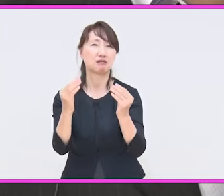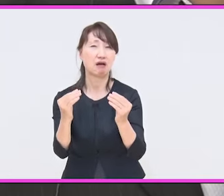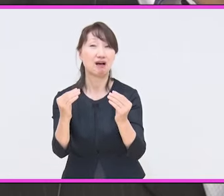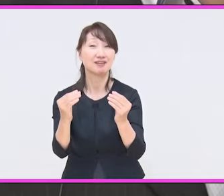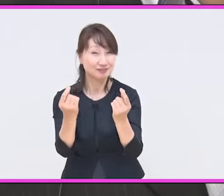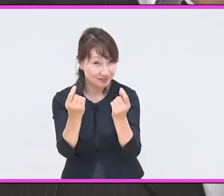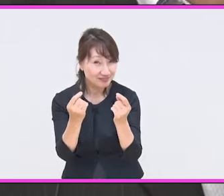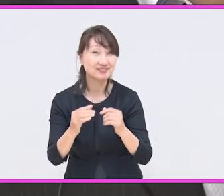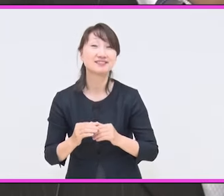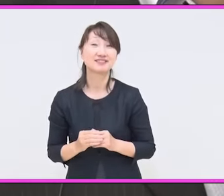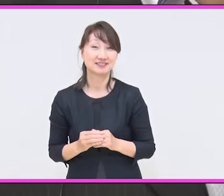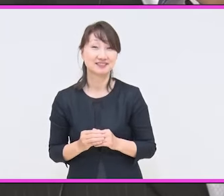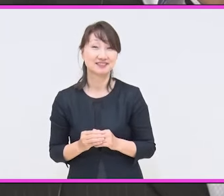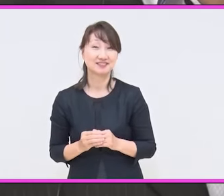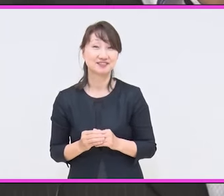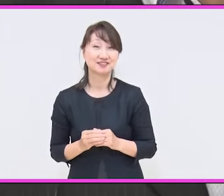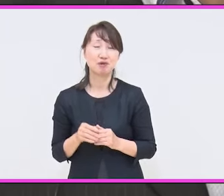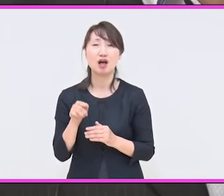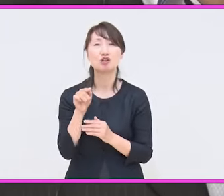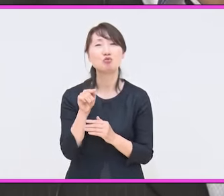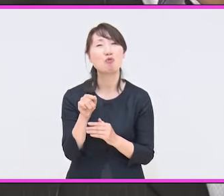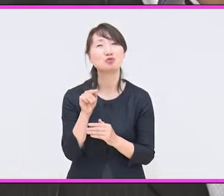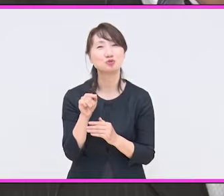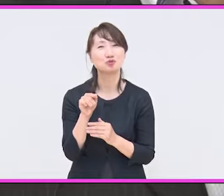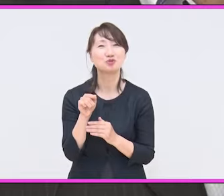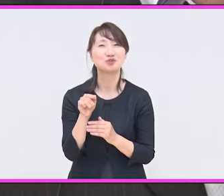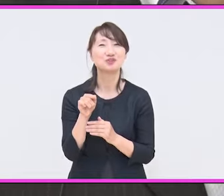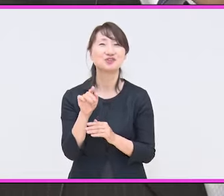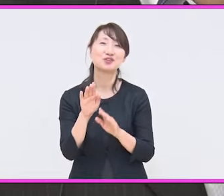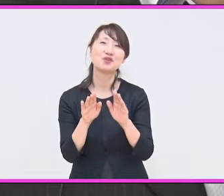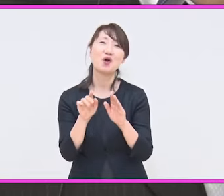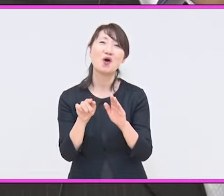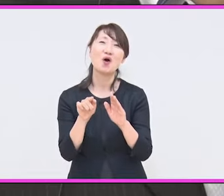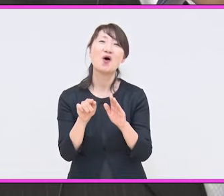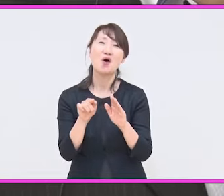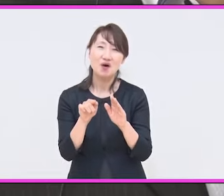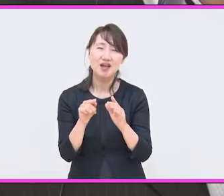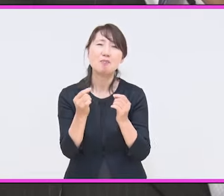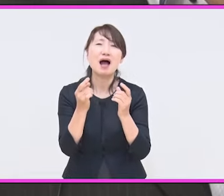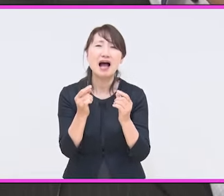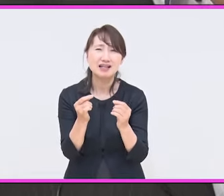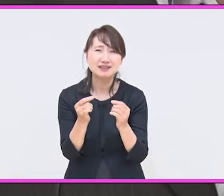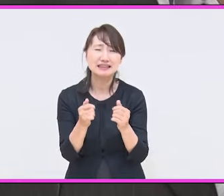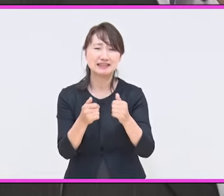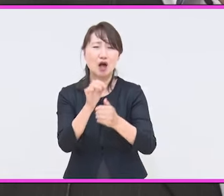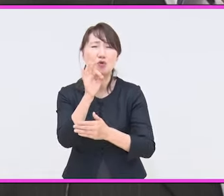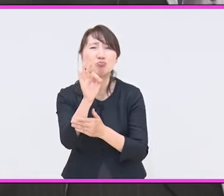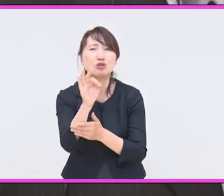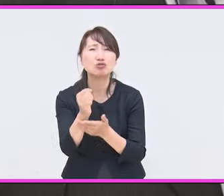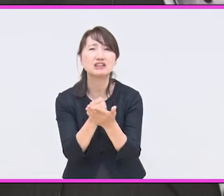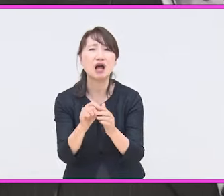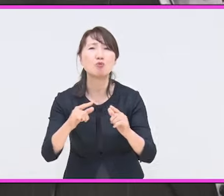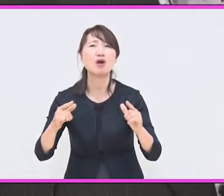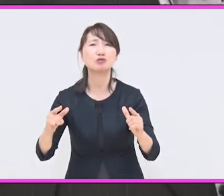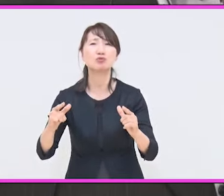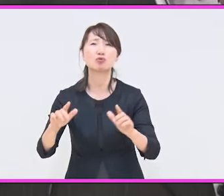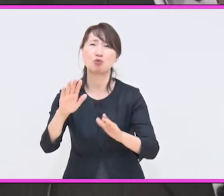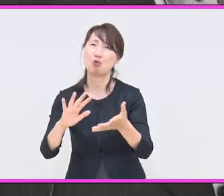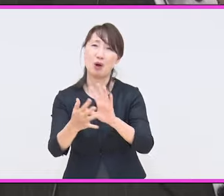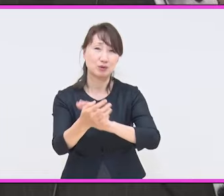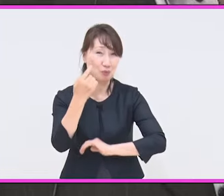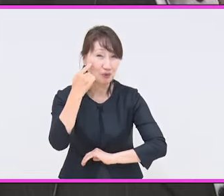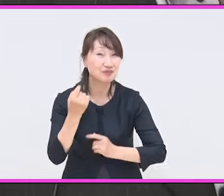ったりすると思うんで、うん、 はい、 やっぱそこら辺の、ね、目に触れる機会っていうのが増えたらまたガラッと変わるんでしょうね。 そうでし